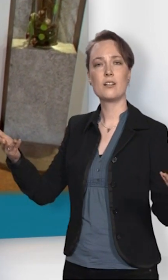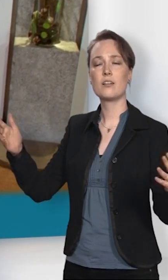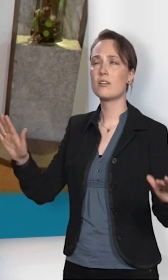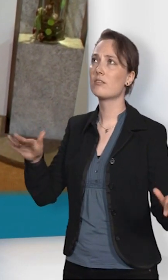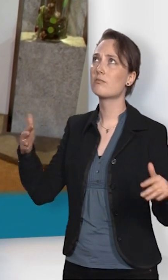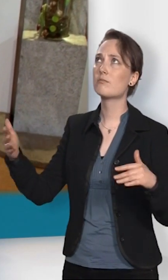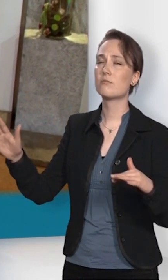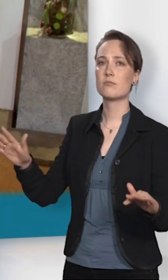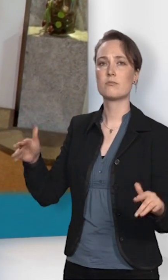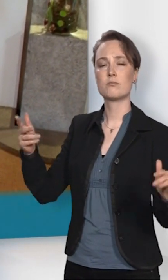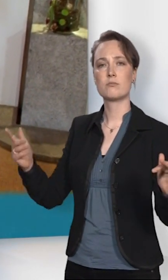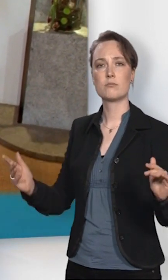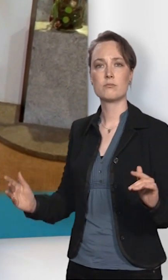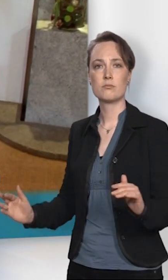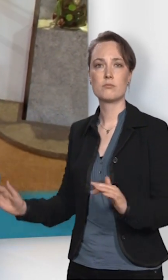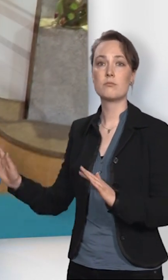geschehen.